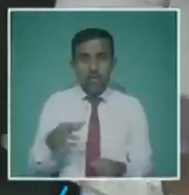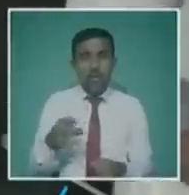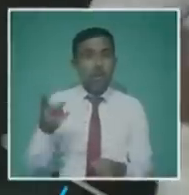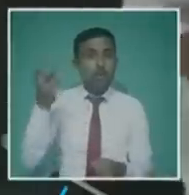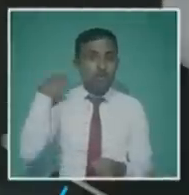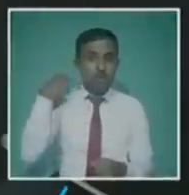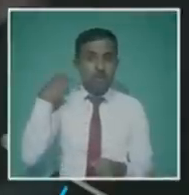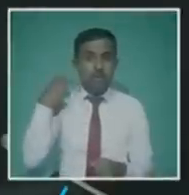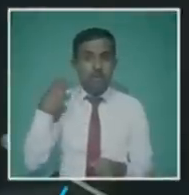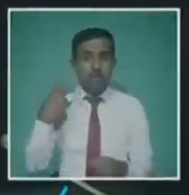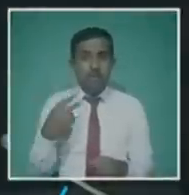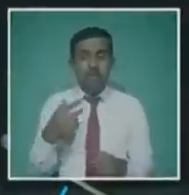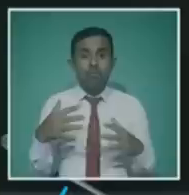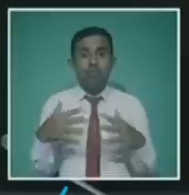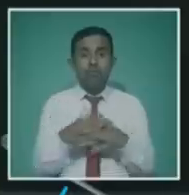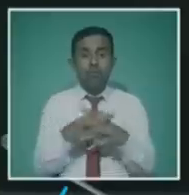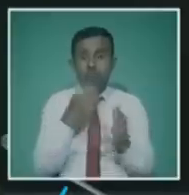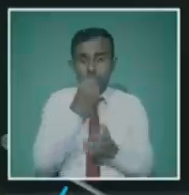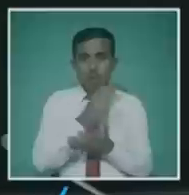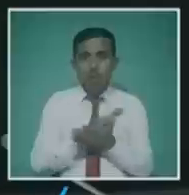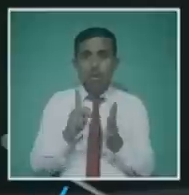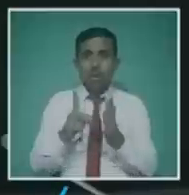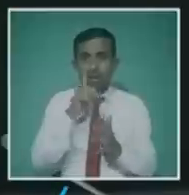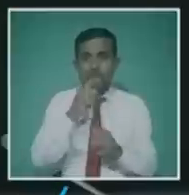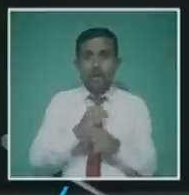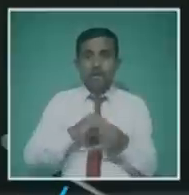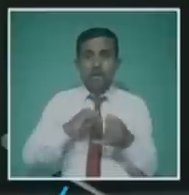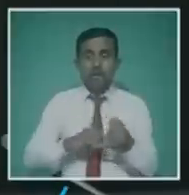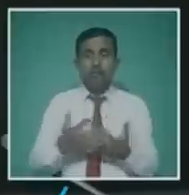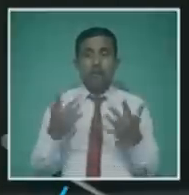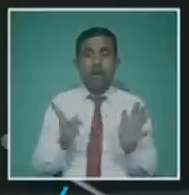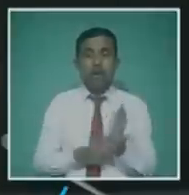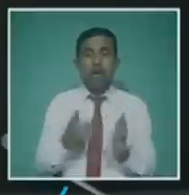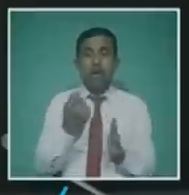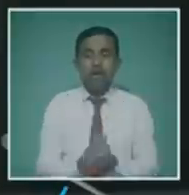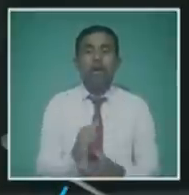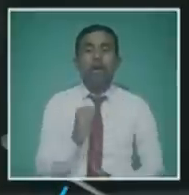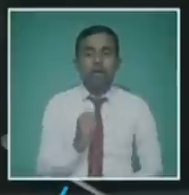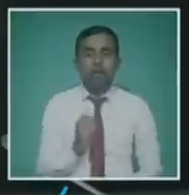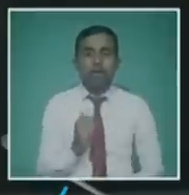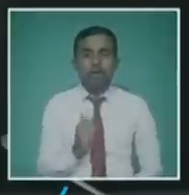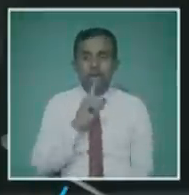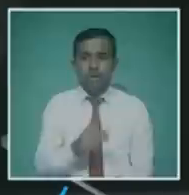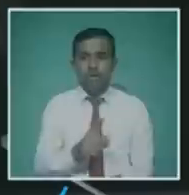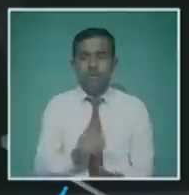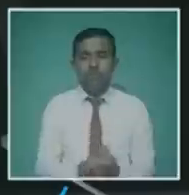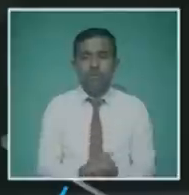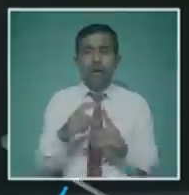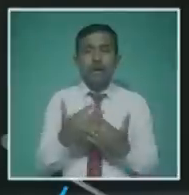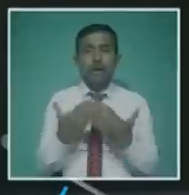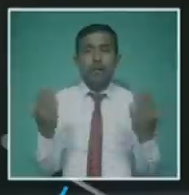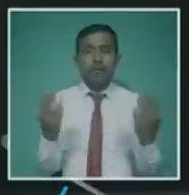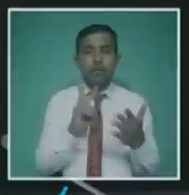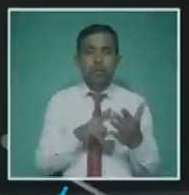ගරු සභාපතිතුමනි වෝටර් සෙජ් එකේ ලිට්‍රෝ ගෑස් එක විශාල ලක්ෂ ගානක මුදලක් වේදන් කරලා පාටියක් දා. මොකද්ද මේ කරන්නේ? ඊළඟ දේ